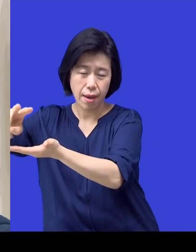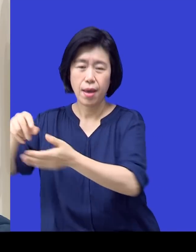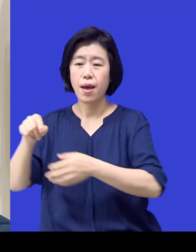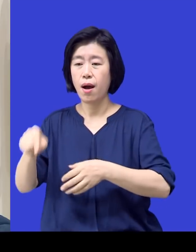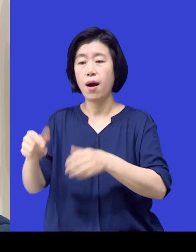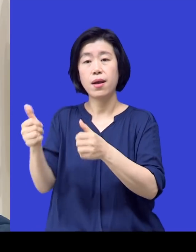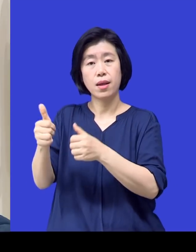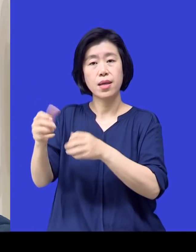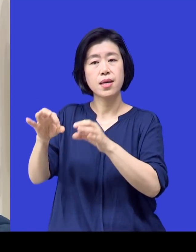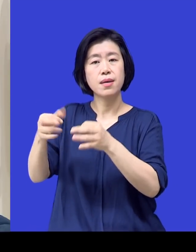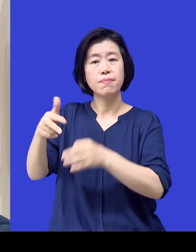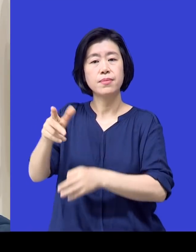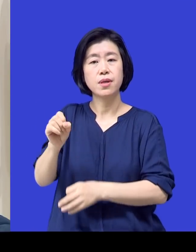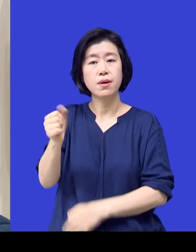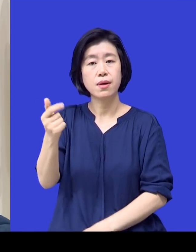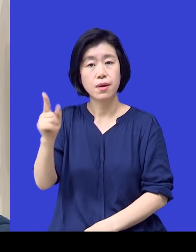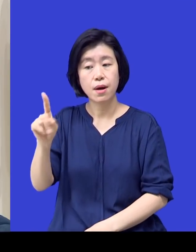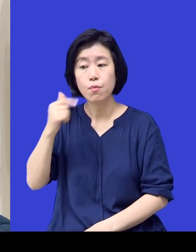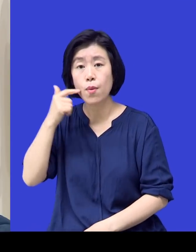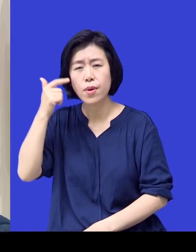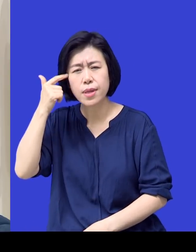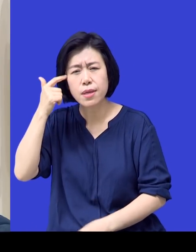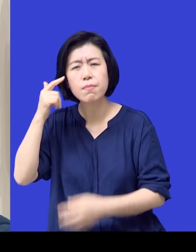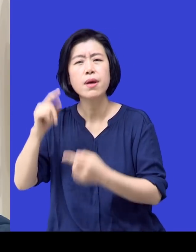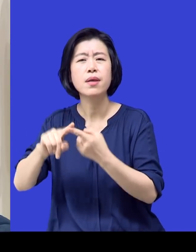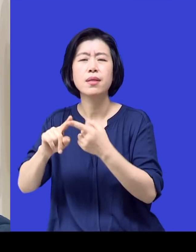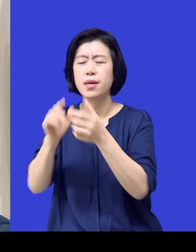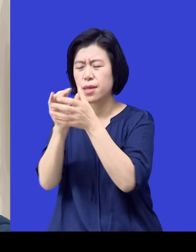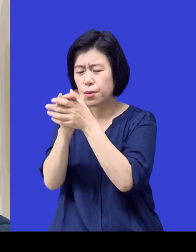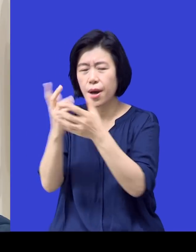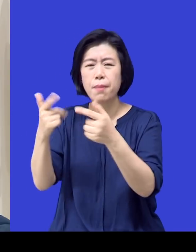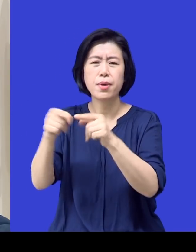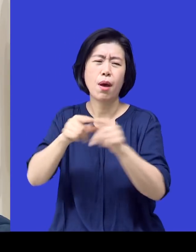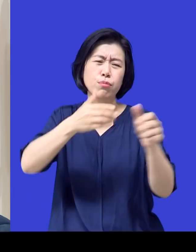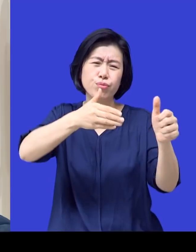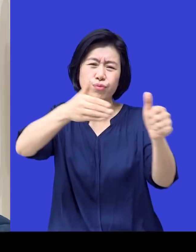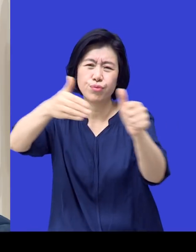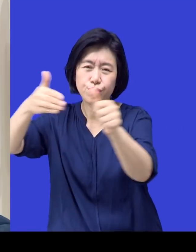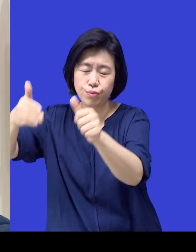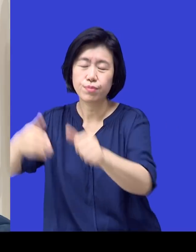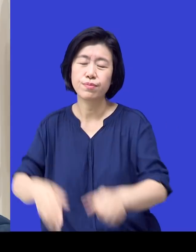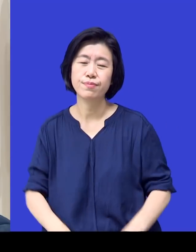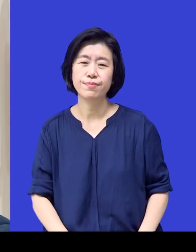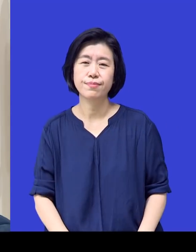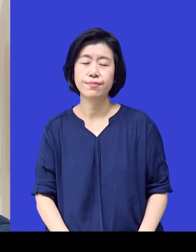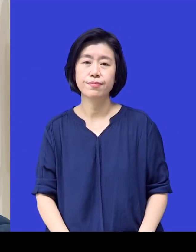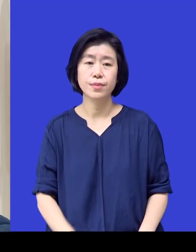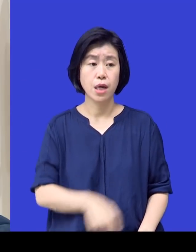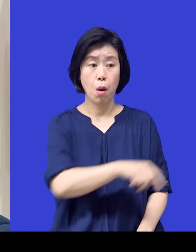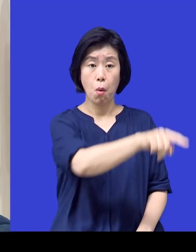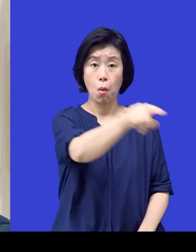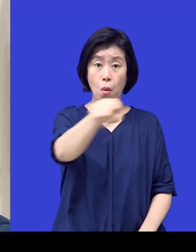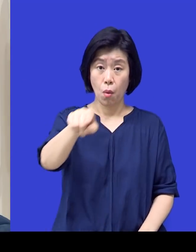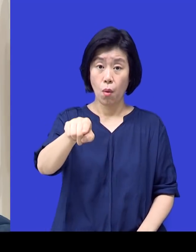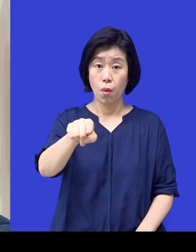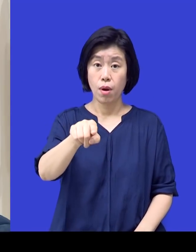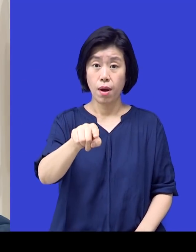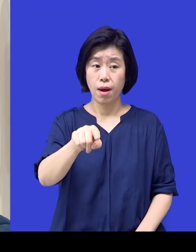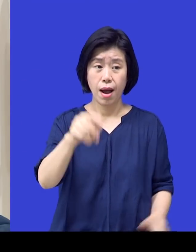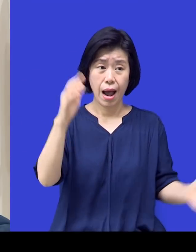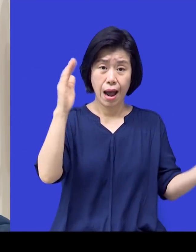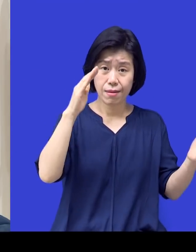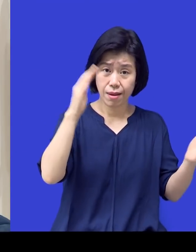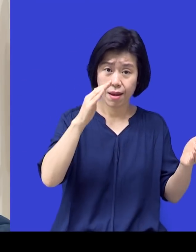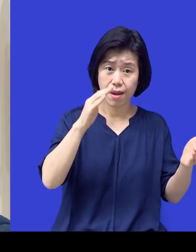목사님은 굉장히 유명하게 되고 또 이 학생들도 어디에서 격려와 힘이 되냐면 이 목사님을 위해서